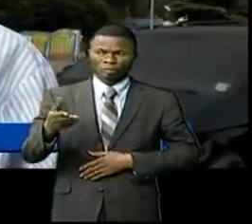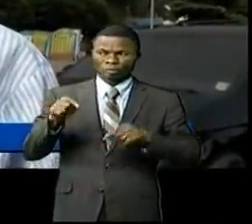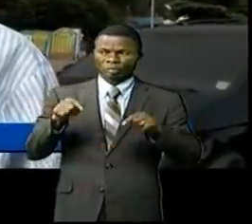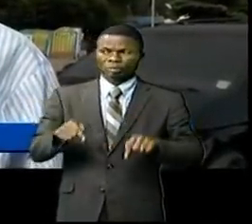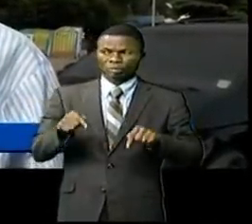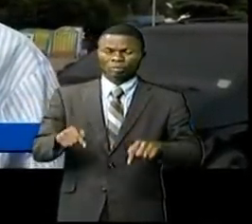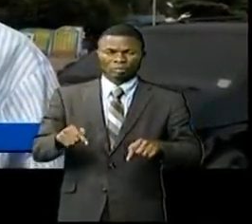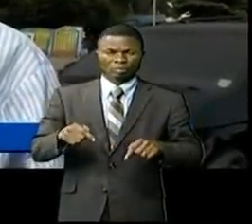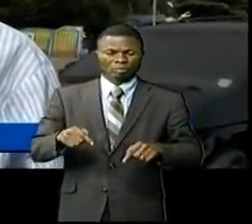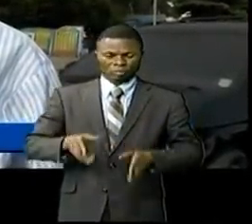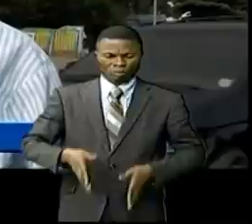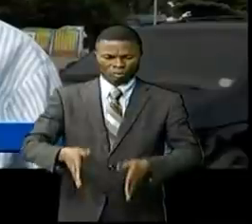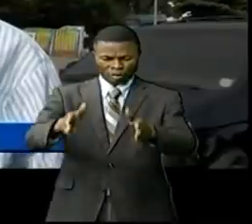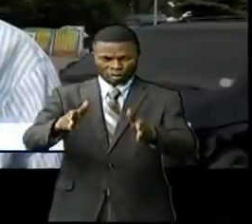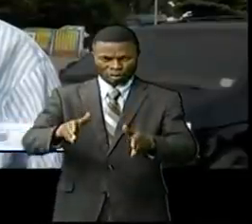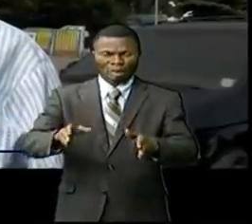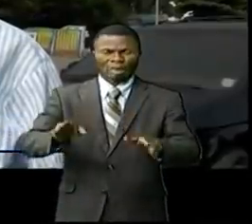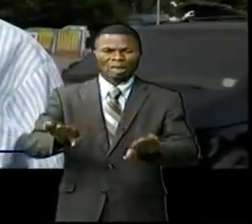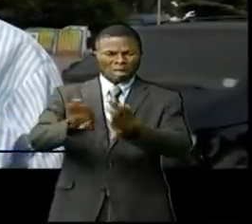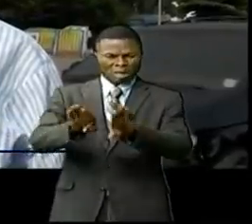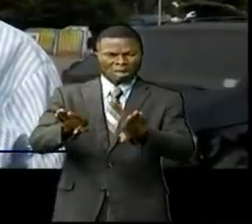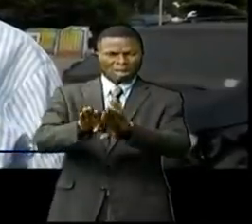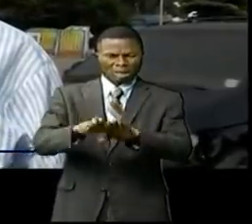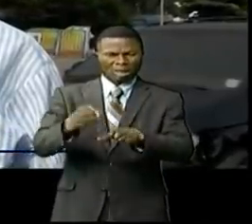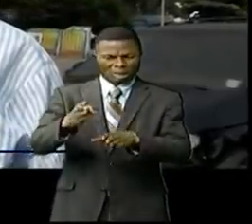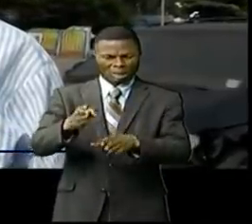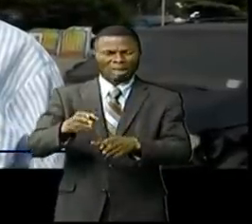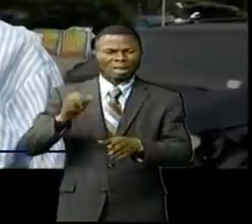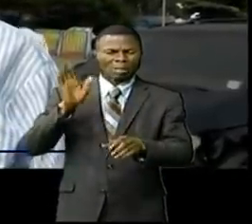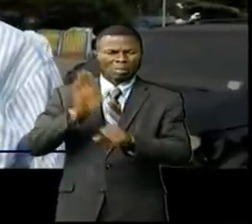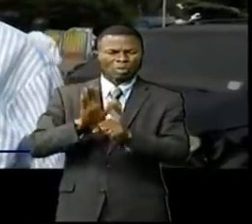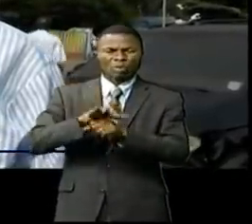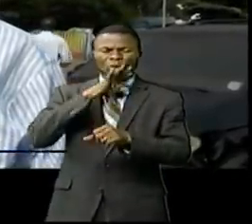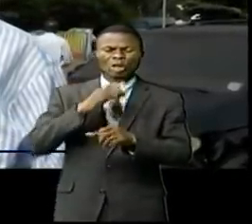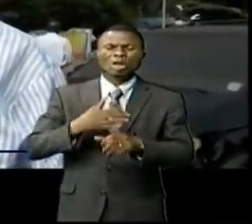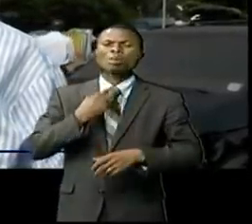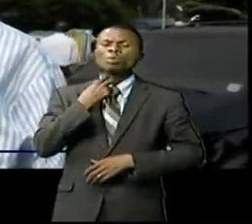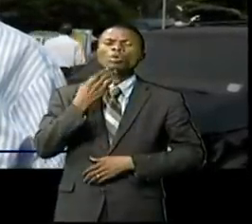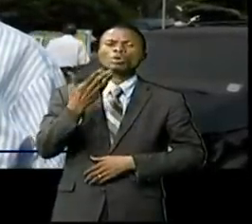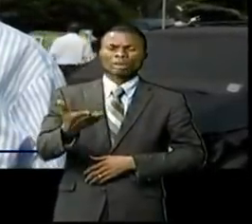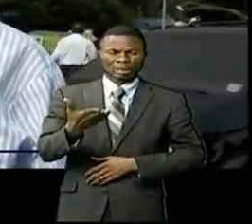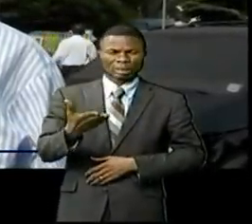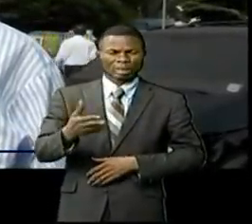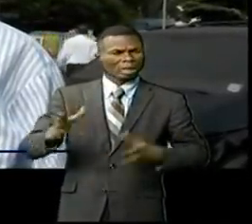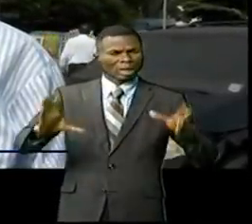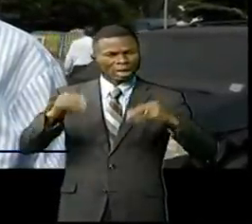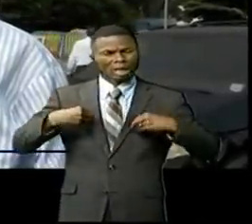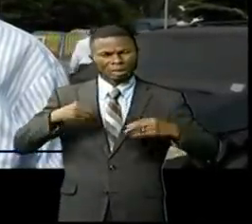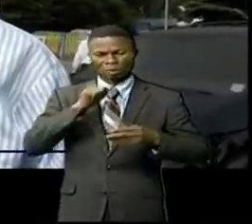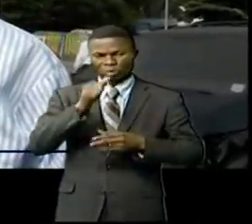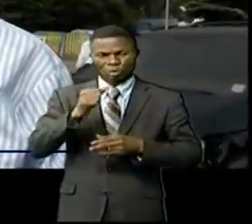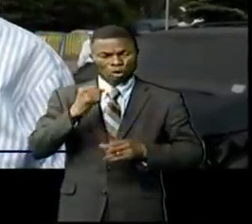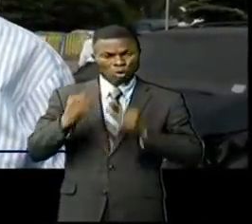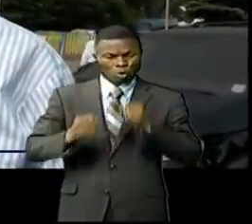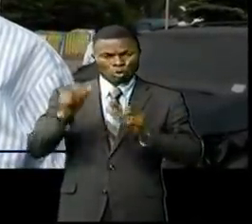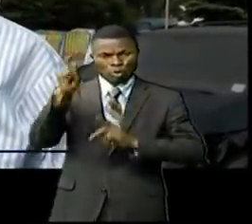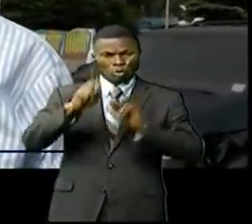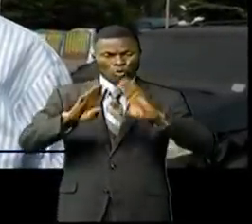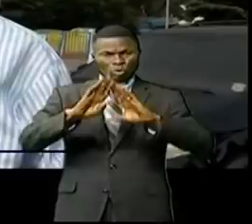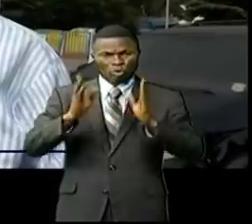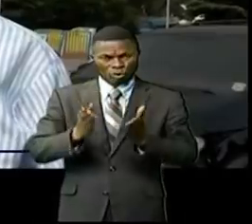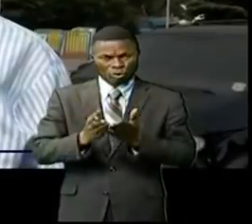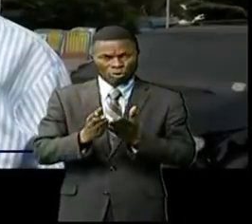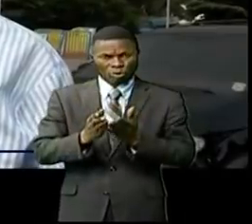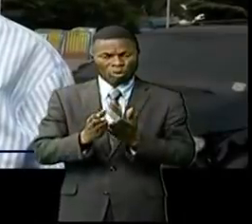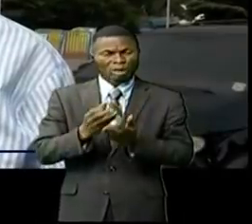les caniveaux sont remplis encore des immondices. C'est inconcevable. Vous devez faire des efforts, la population, à